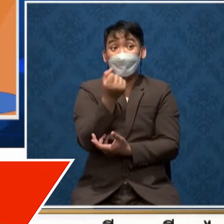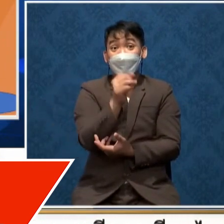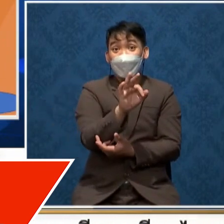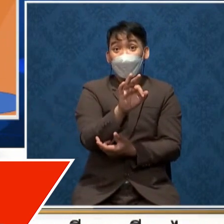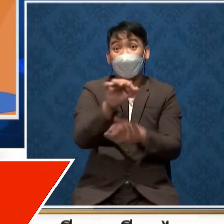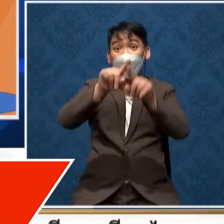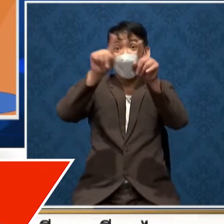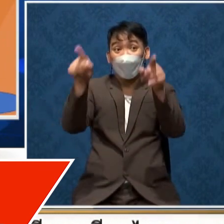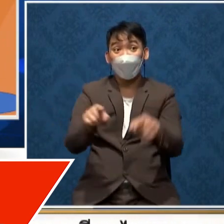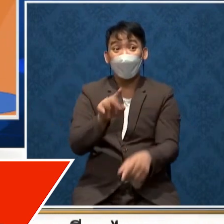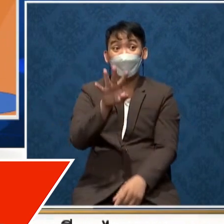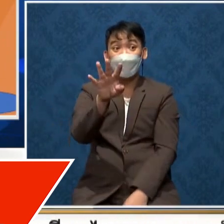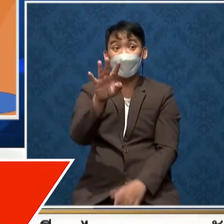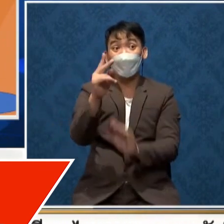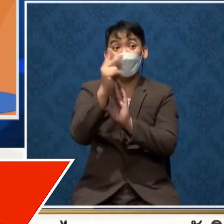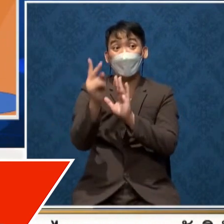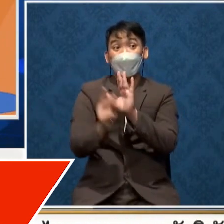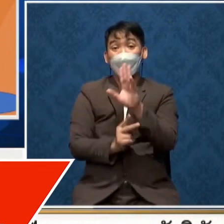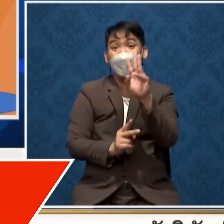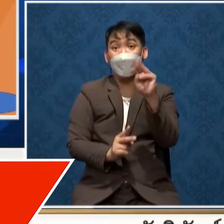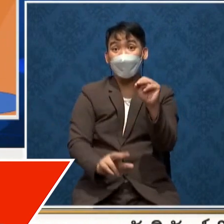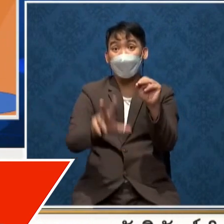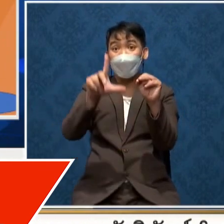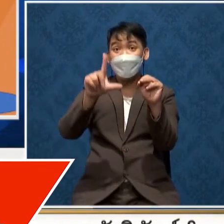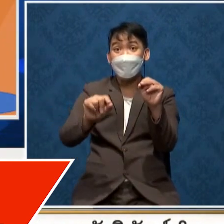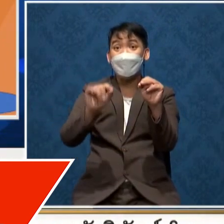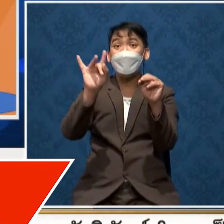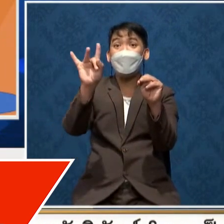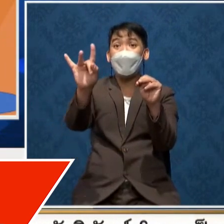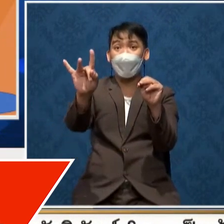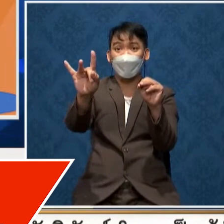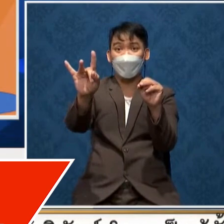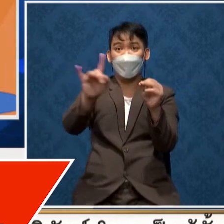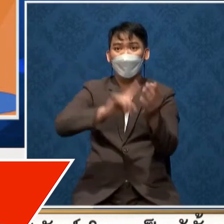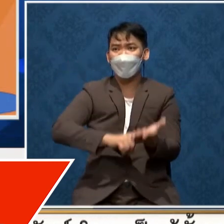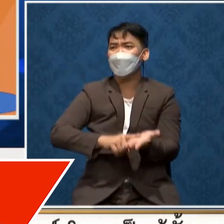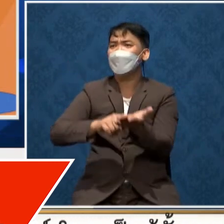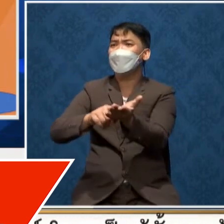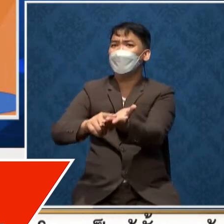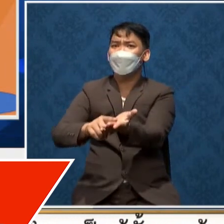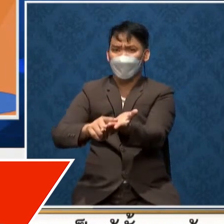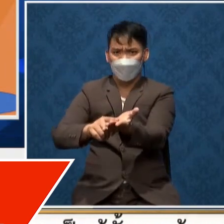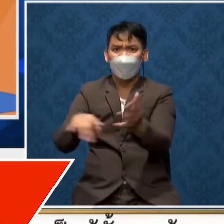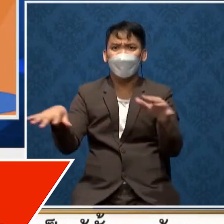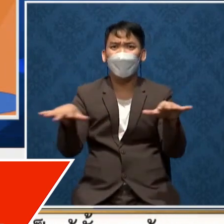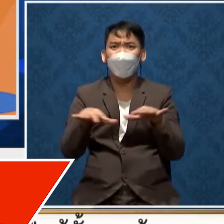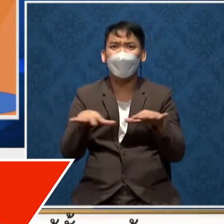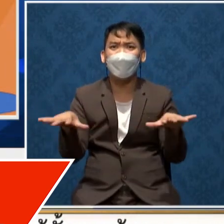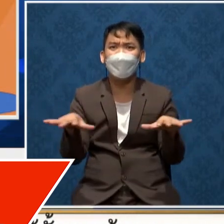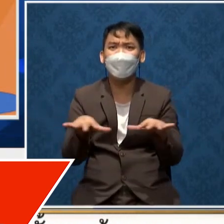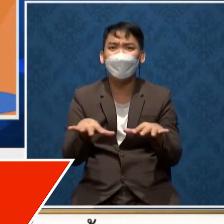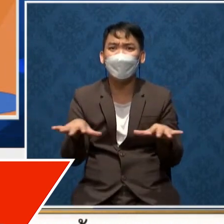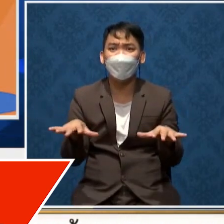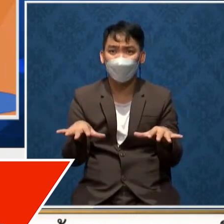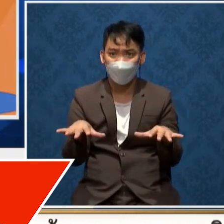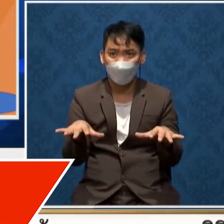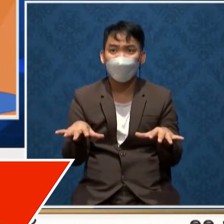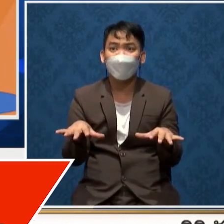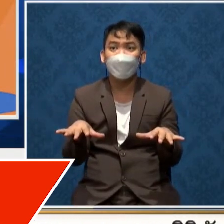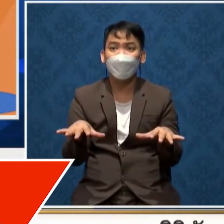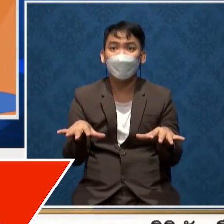และมาตรา28ซึ่งมันเป็นการยื่นขอปกติครับท่านประธานที่หน่วยงานใน